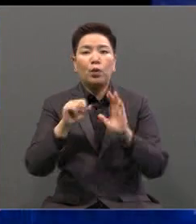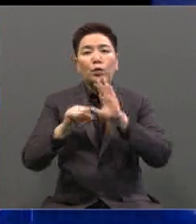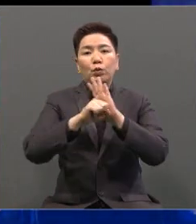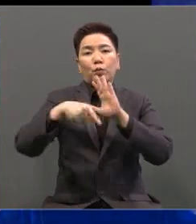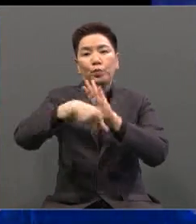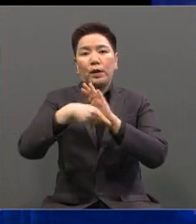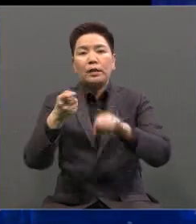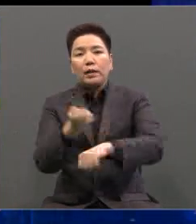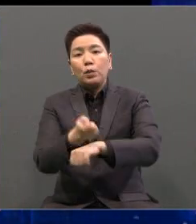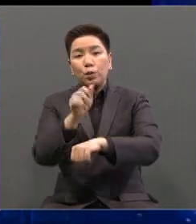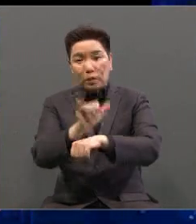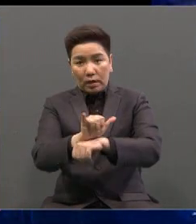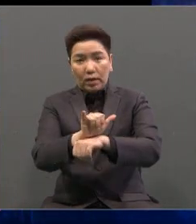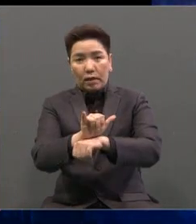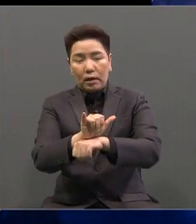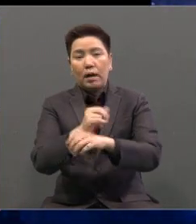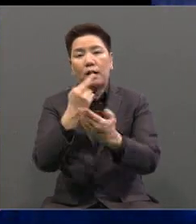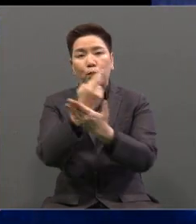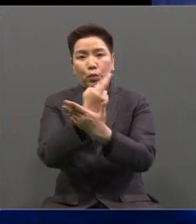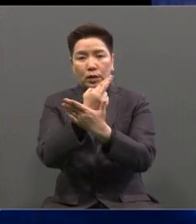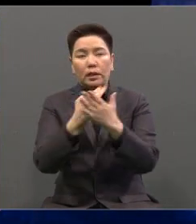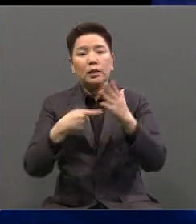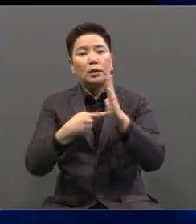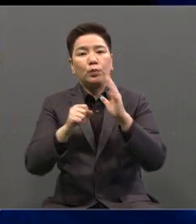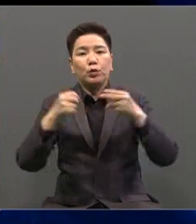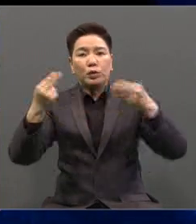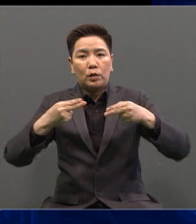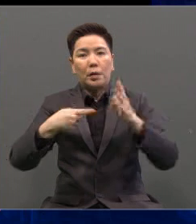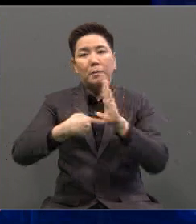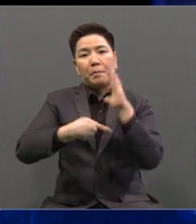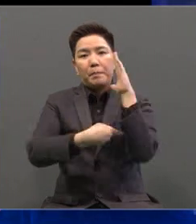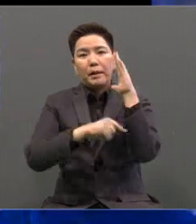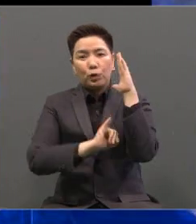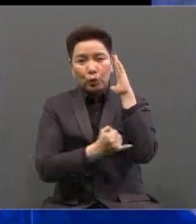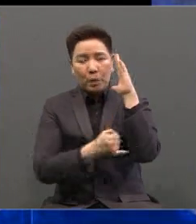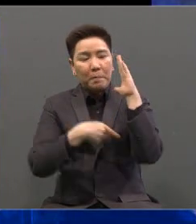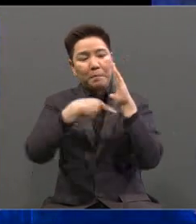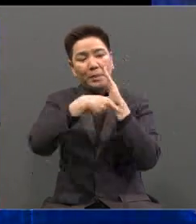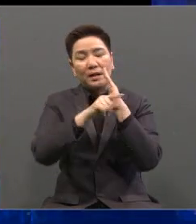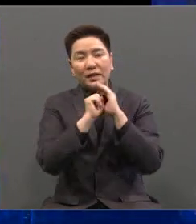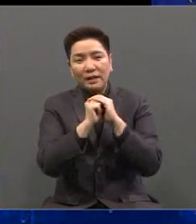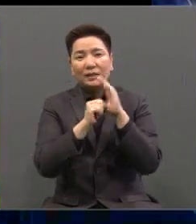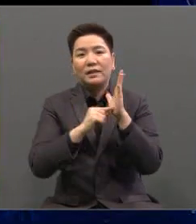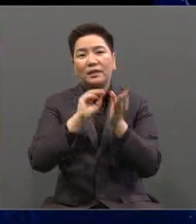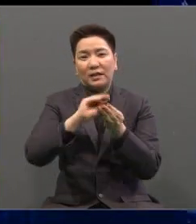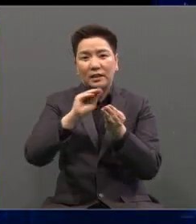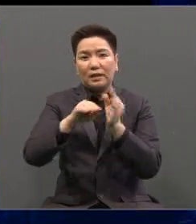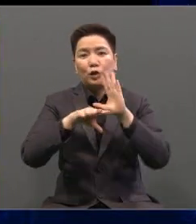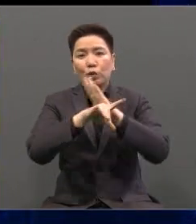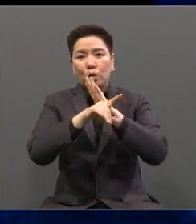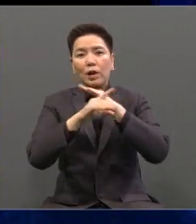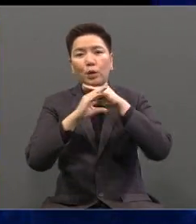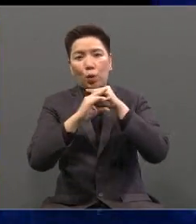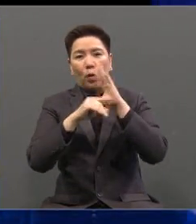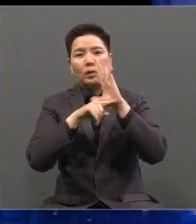สุพรรณบุรีพระนครศรีอยุธยาราชบุรีสมุทรสงครามประจวบคีรีขันธ์ปราจีนบุรีฉะเชิงเทราชลบุรี